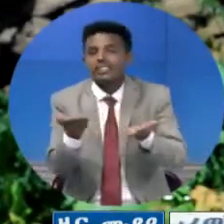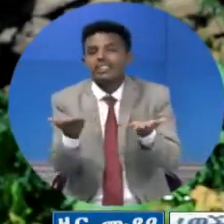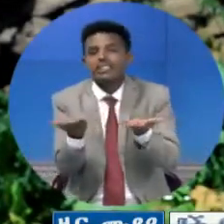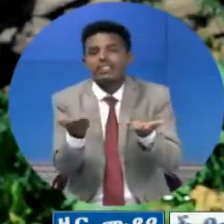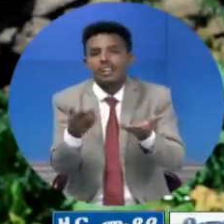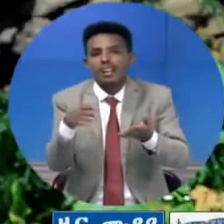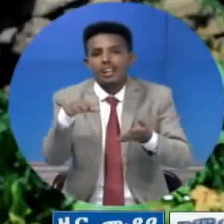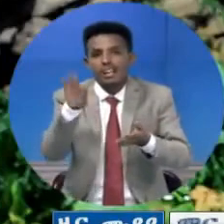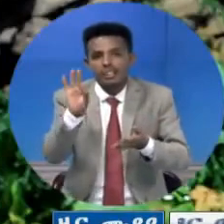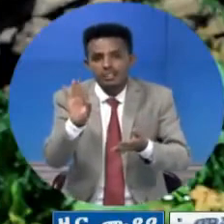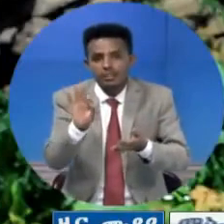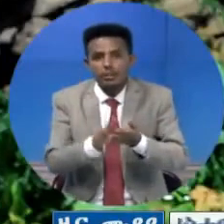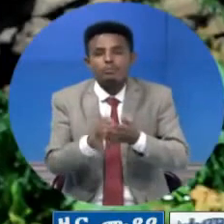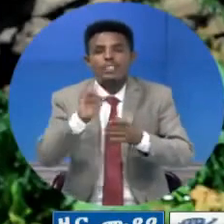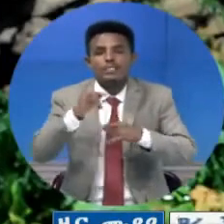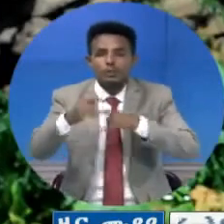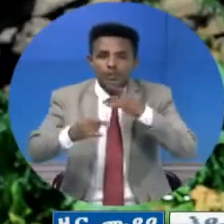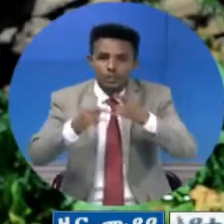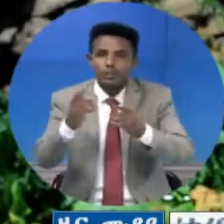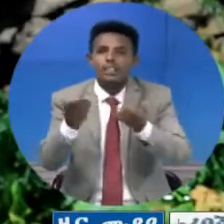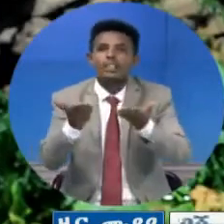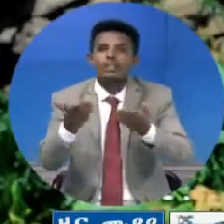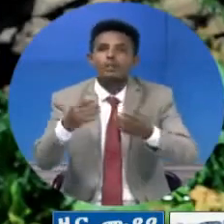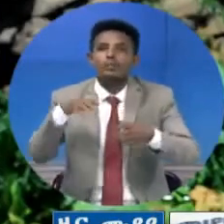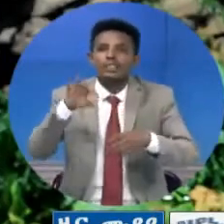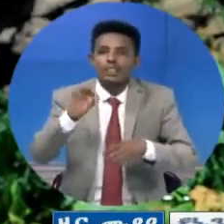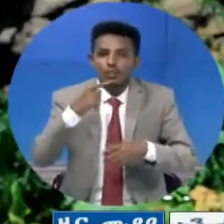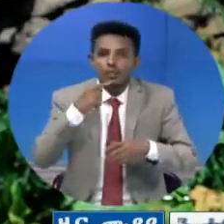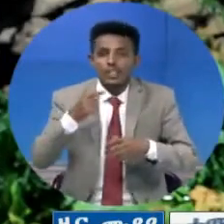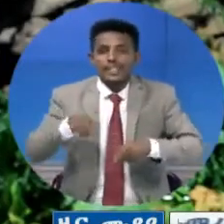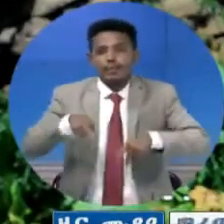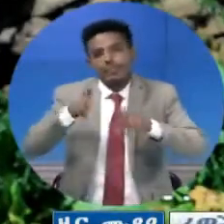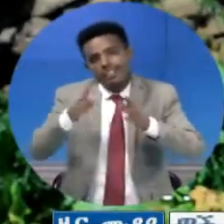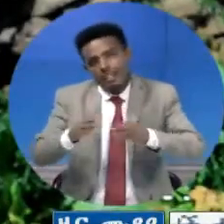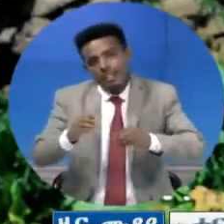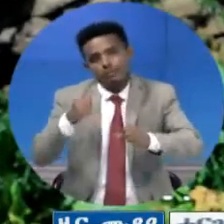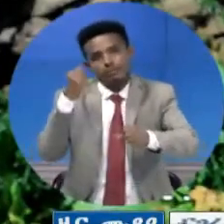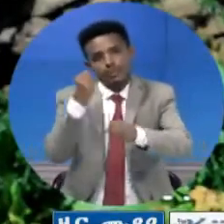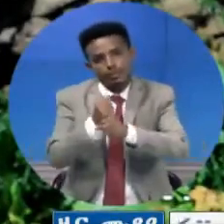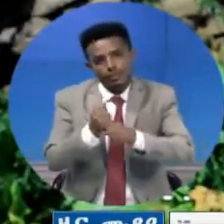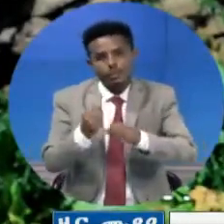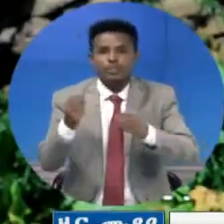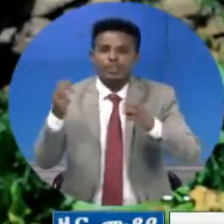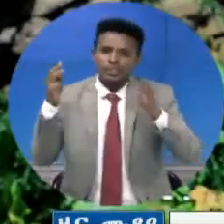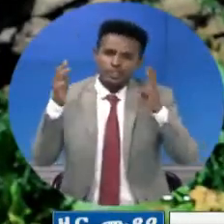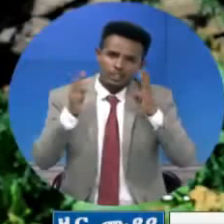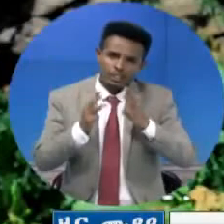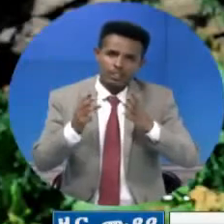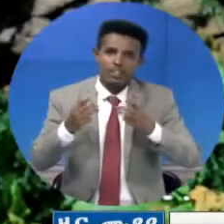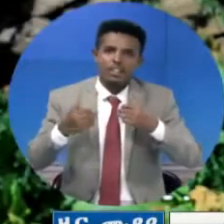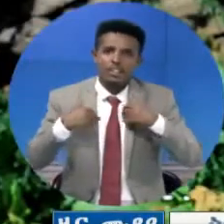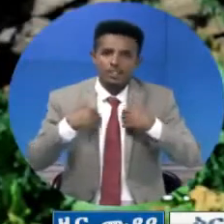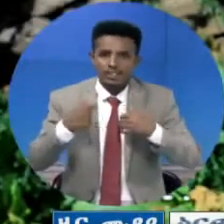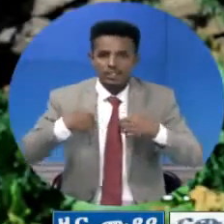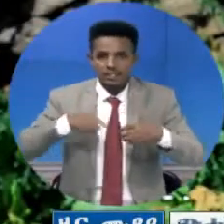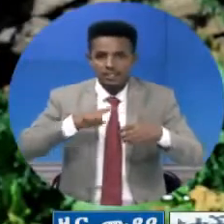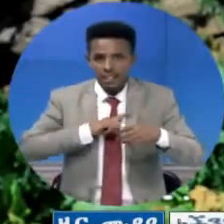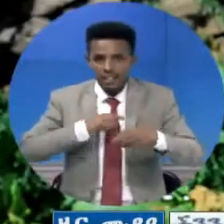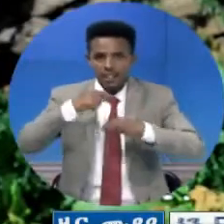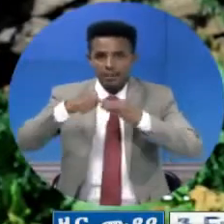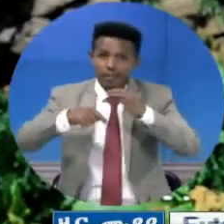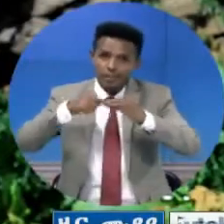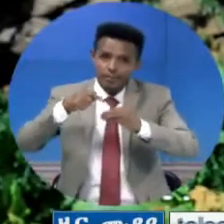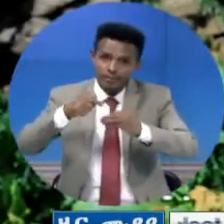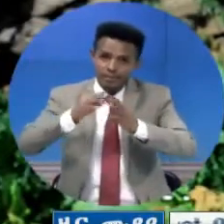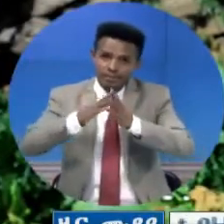ያመጣኸው? ምንድን ነው ዘሩ? ማን ነው የሚሰጠኝ ስለው ግብርና ይሰጥሽ የለ ስራው መከራ ነው ልፋት አለው እንጂ አለ። ሀኛ ሰብል ሊበልጥ ነው